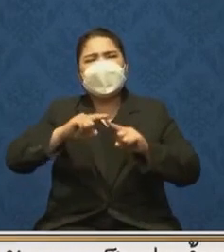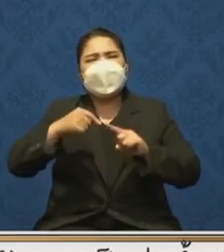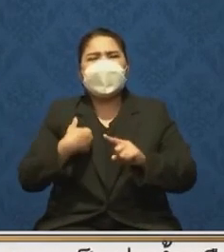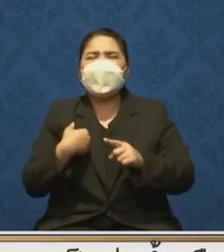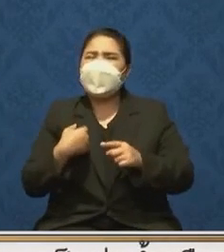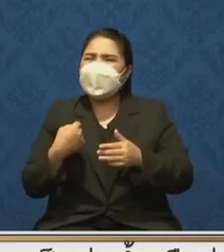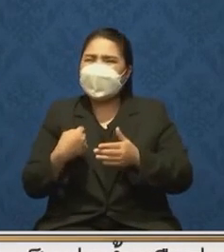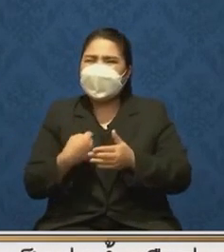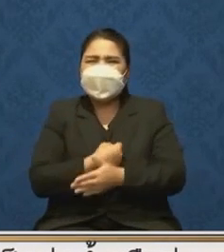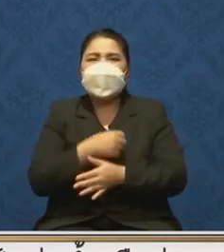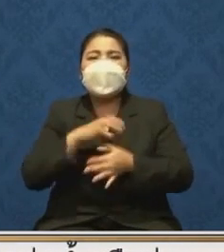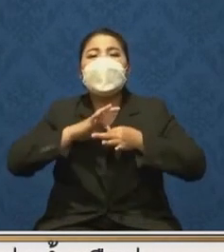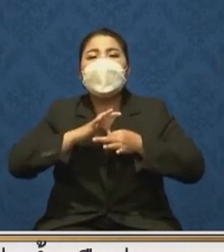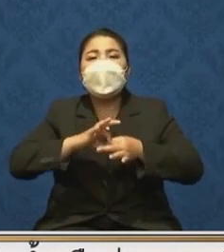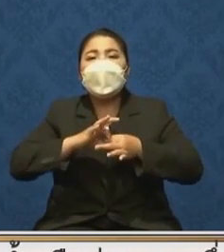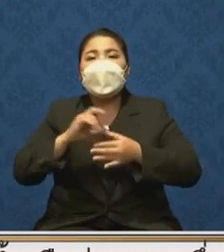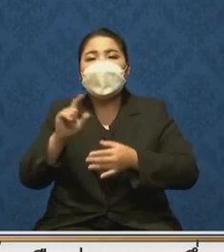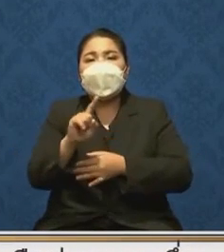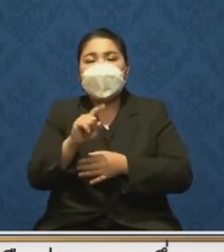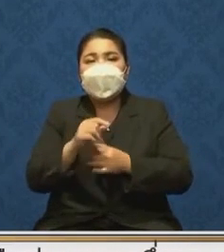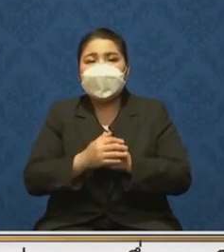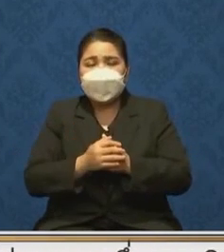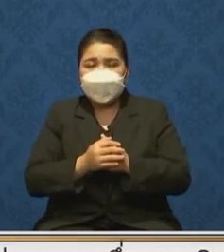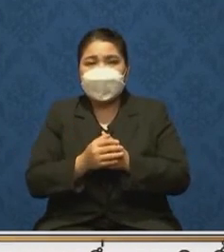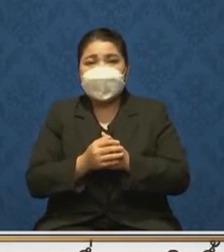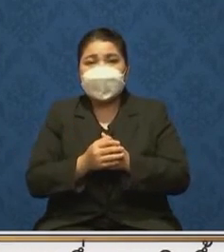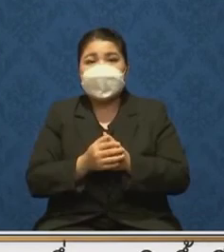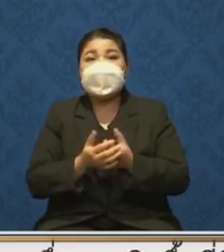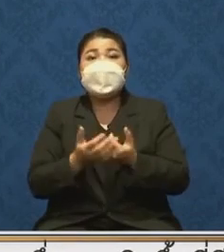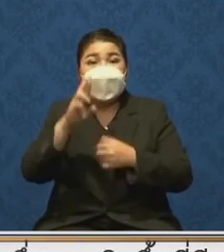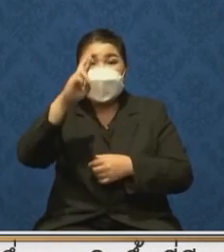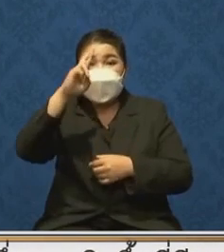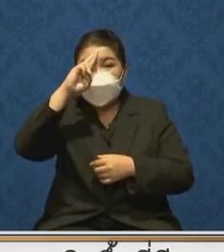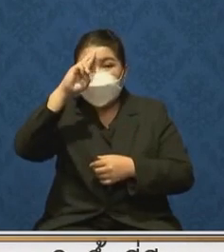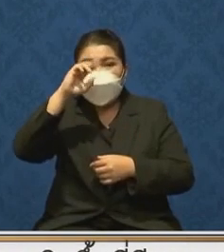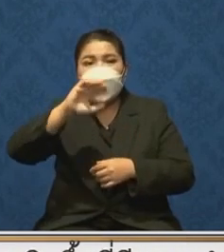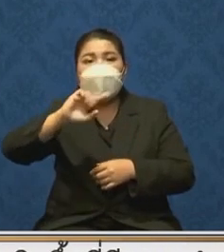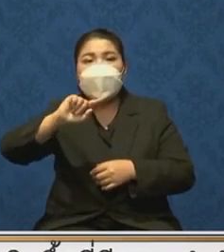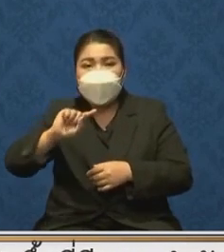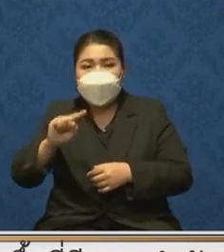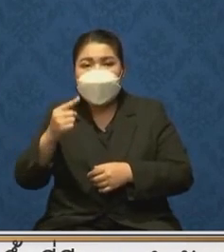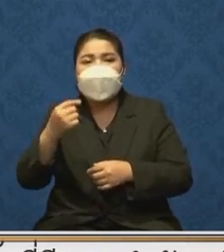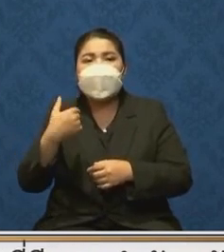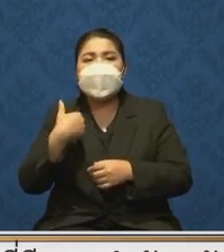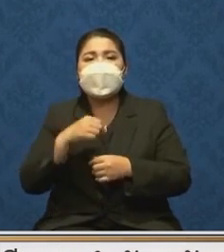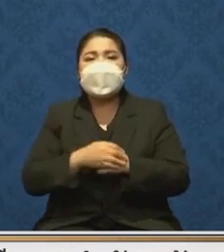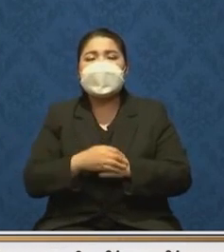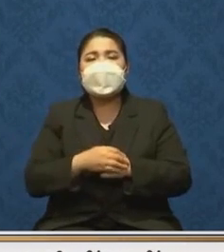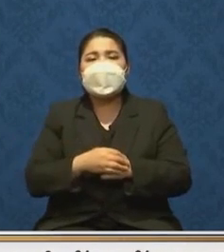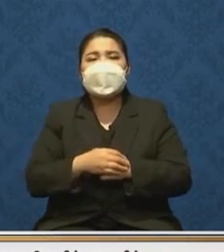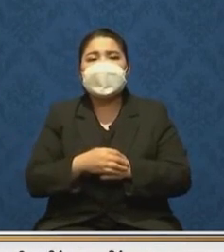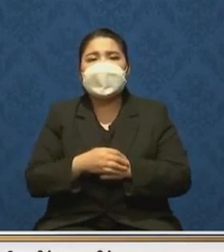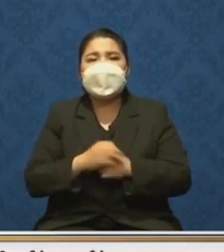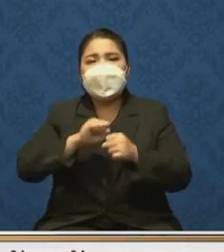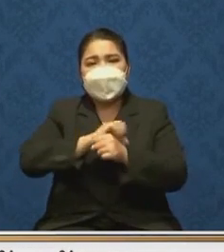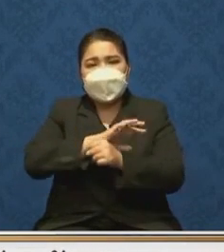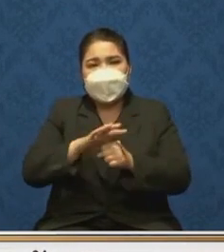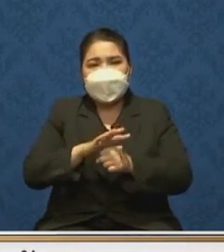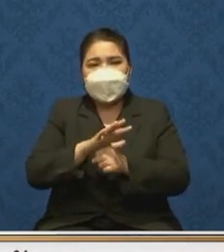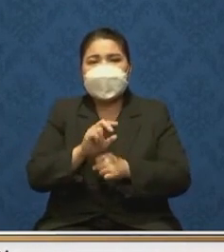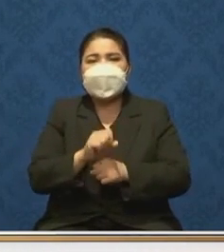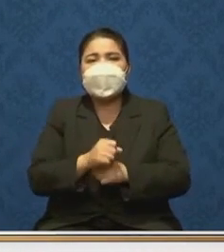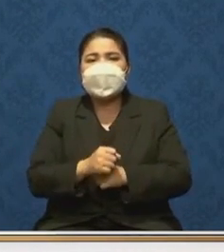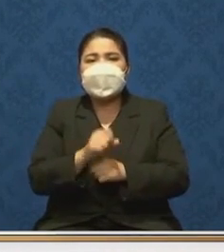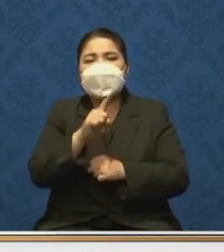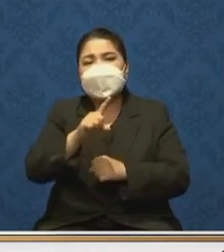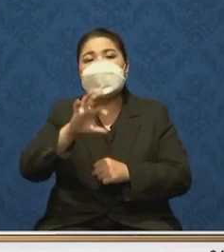เป็นห่วงว่าเมื่อมีโรคอุบัติใหม่ ตัใหม่คือโโรนา ไวรัส 19 โรคโ